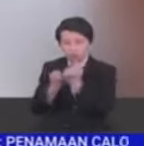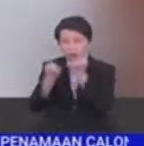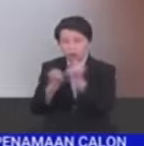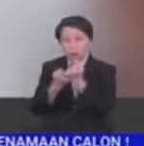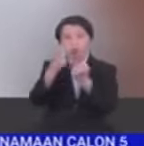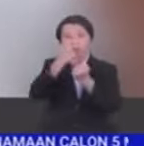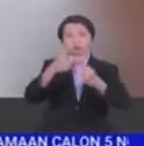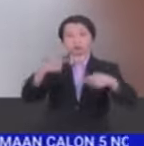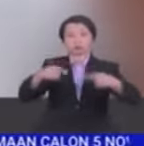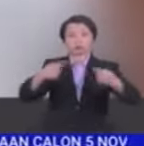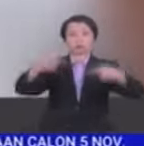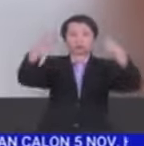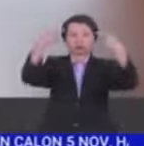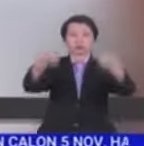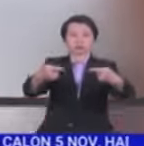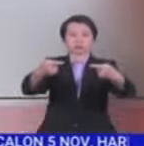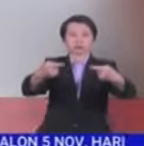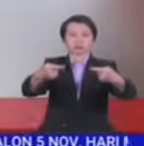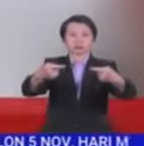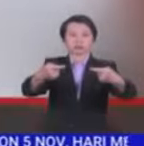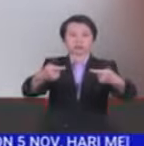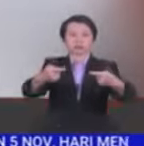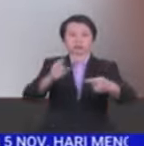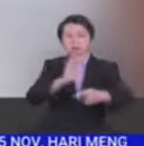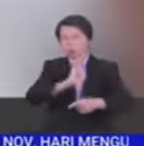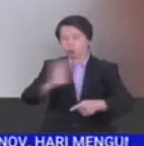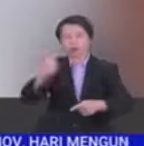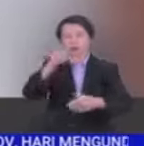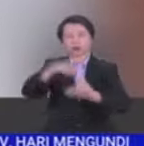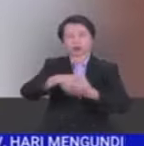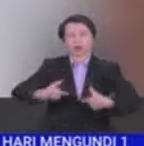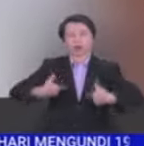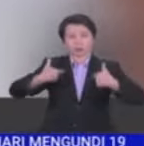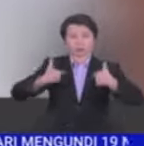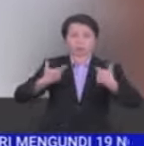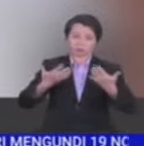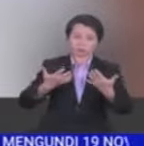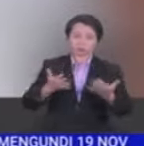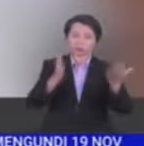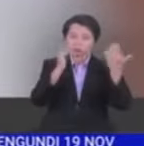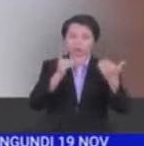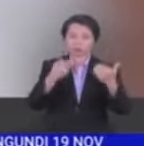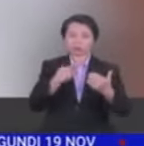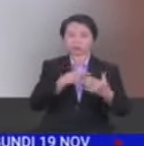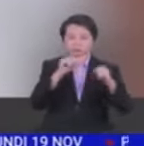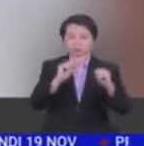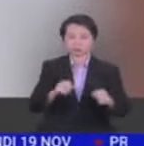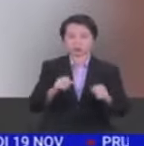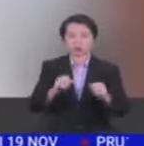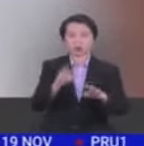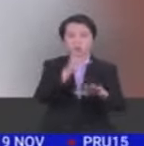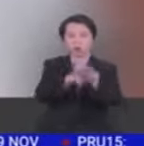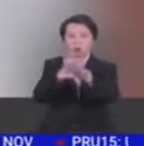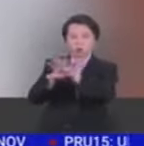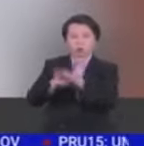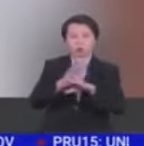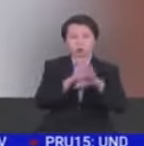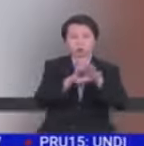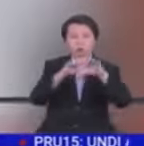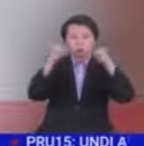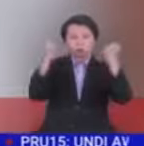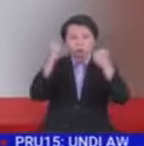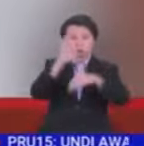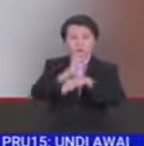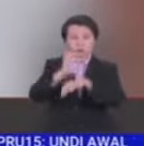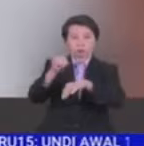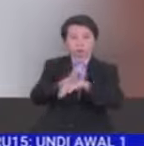final. For some of them it will be once in a life, and we hope that we will have huge crowds, because in this case players